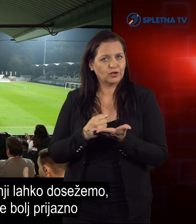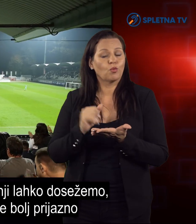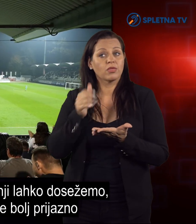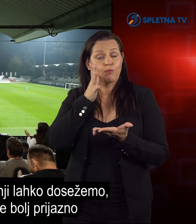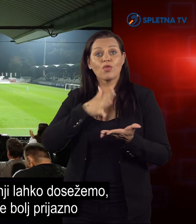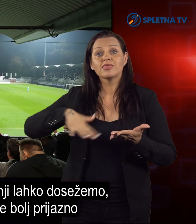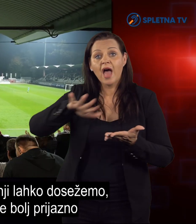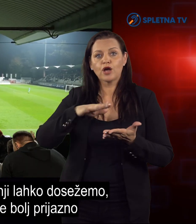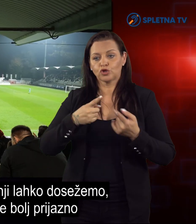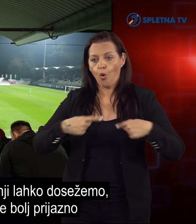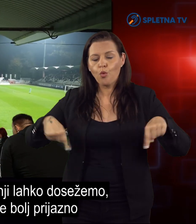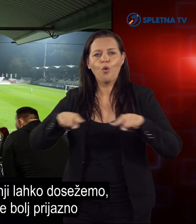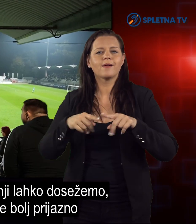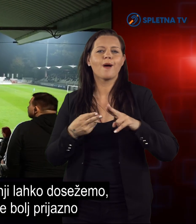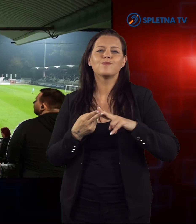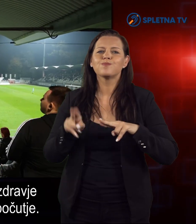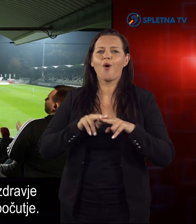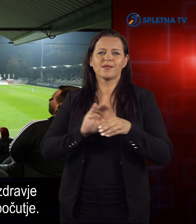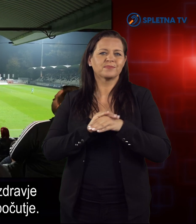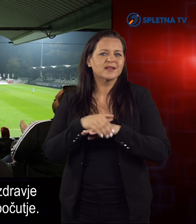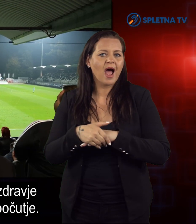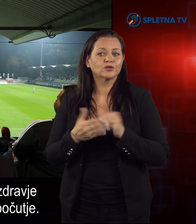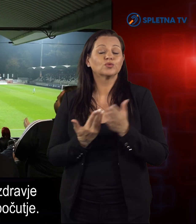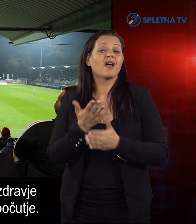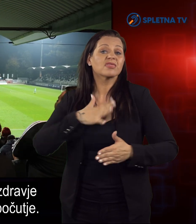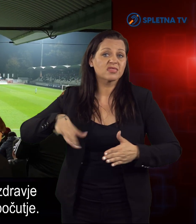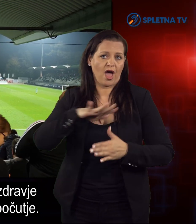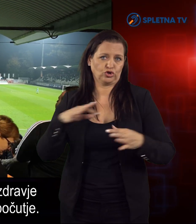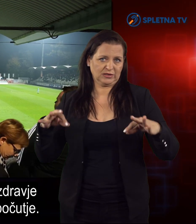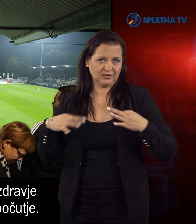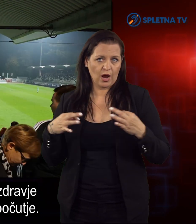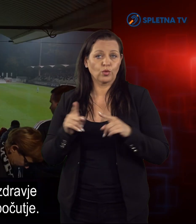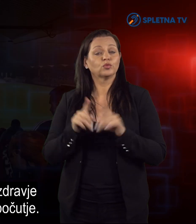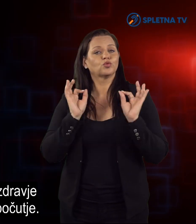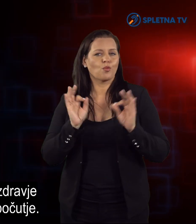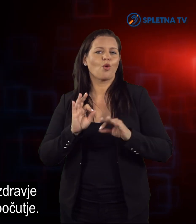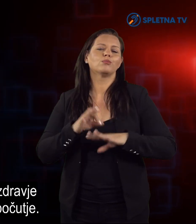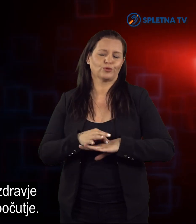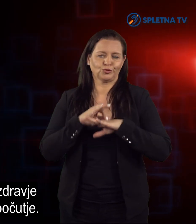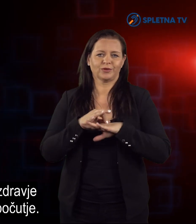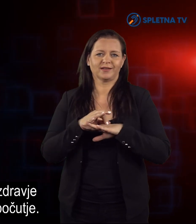dosežemo, da bo naše okolje bolj prijazno za naše zdravje in dobro počutje.